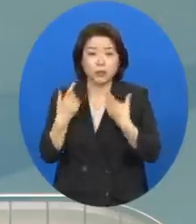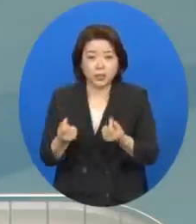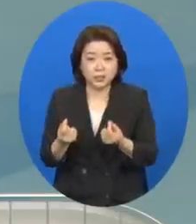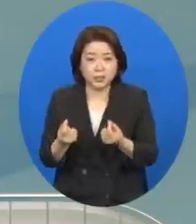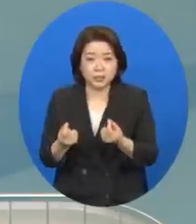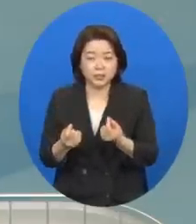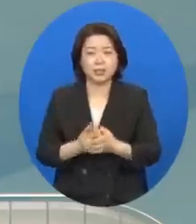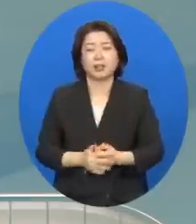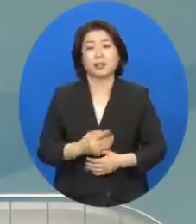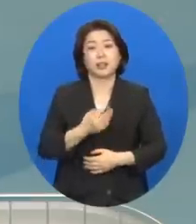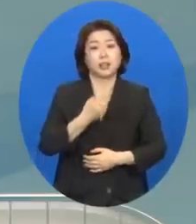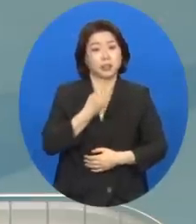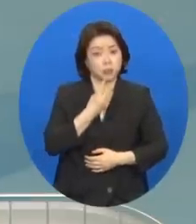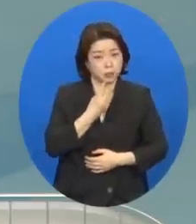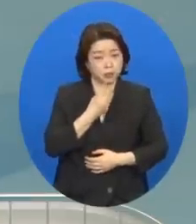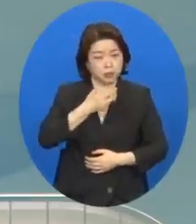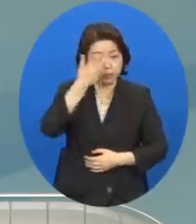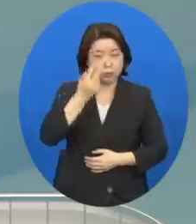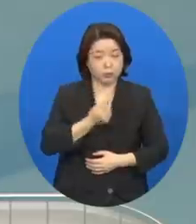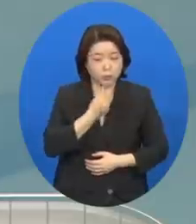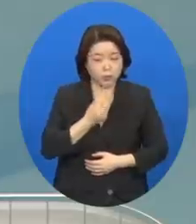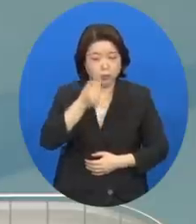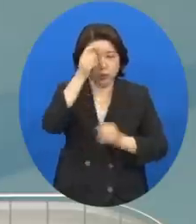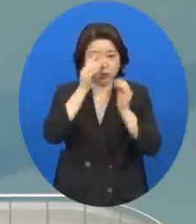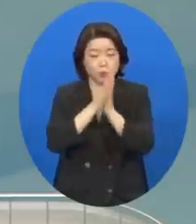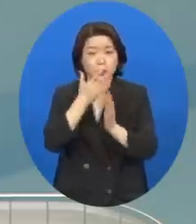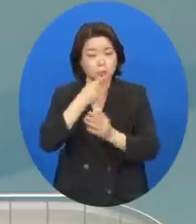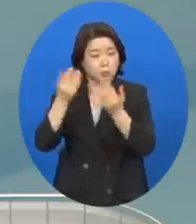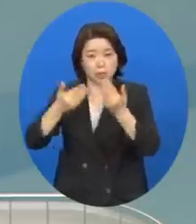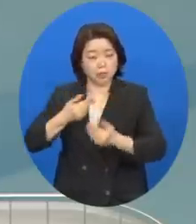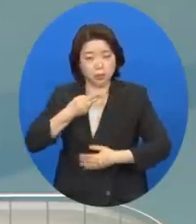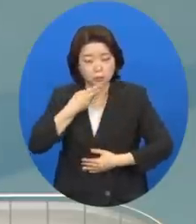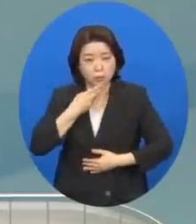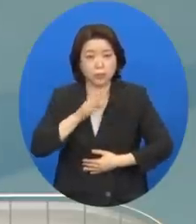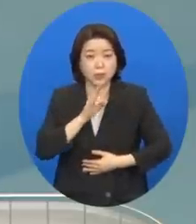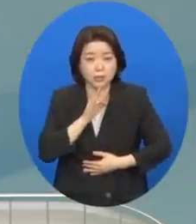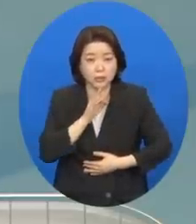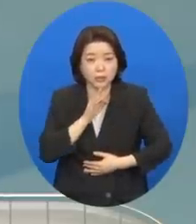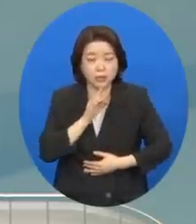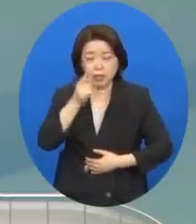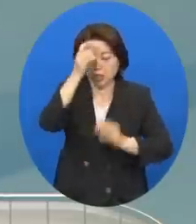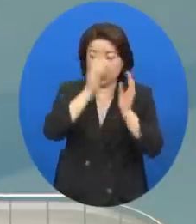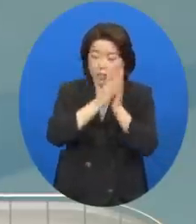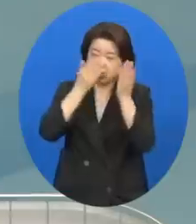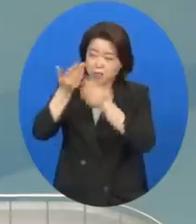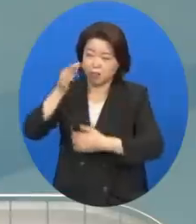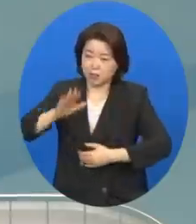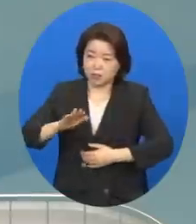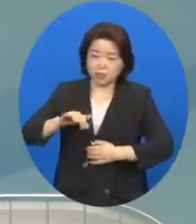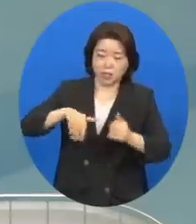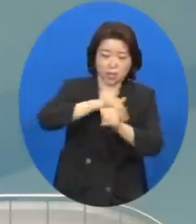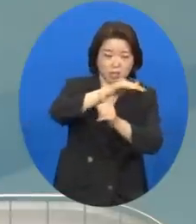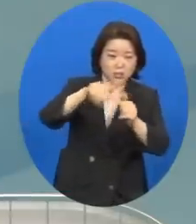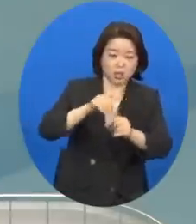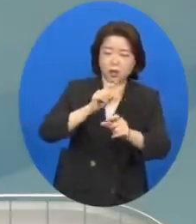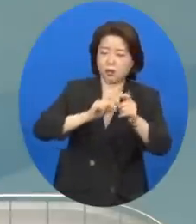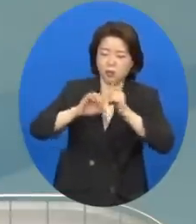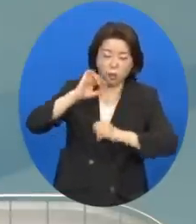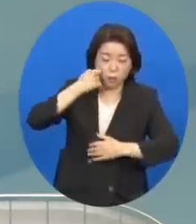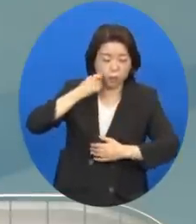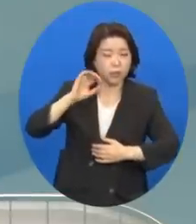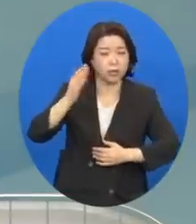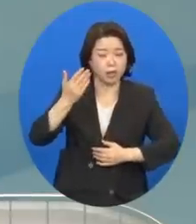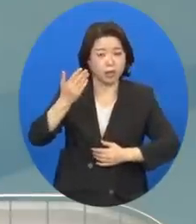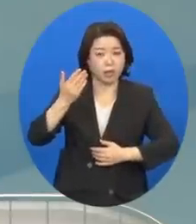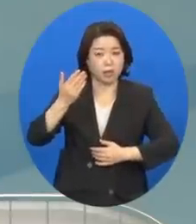요셉은 기도의 복을 못 받은 사람입니까? 그렇게 기도했는데 형편은 더 어려워져요. 그렇지 않았잖아요.